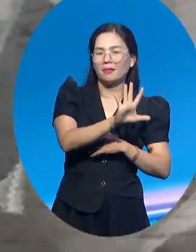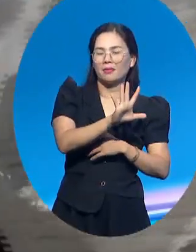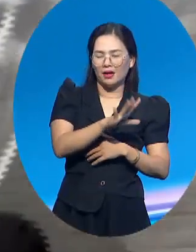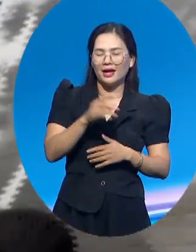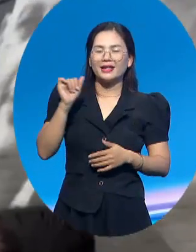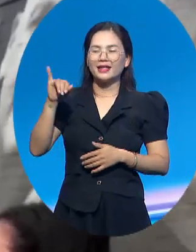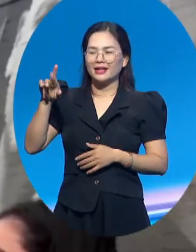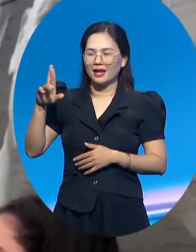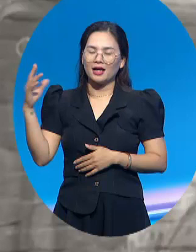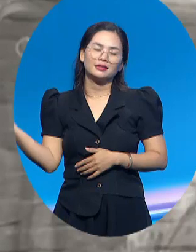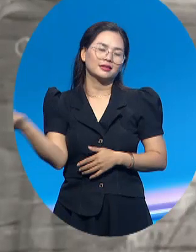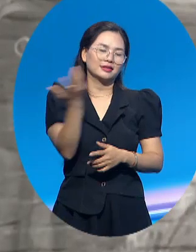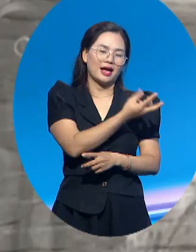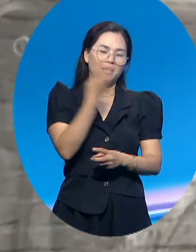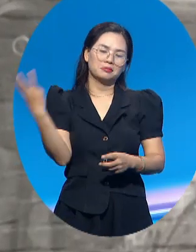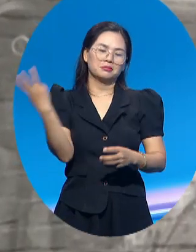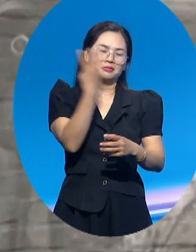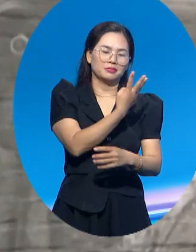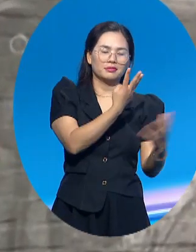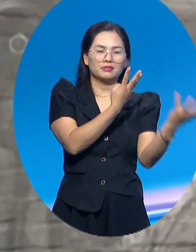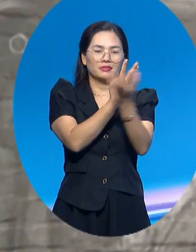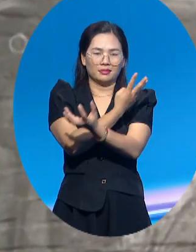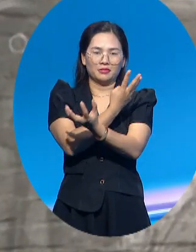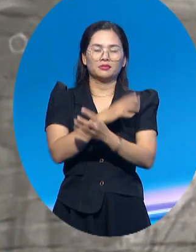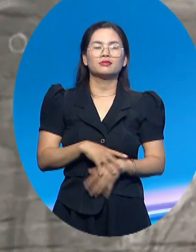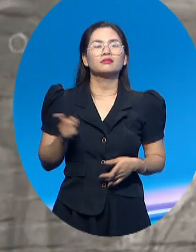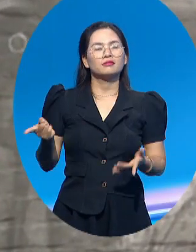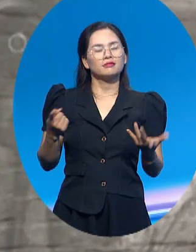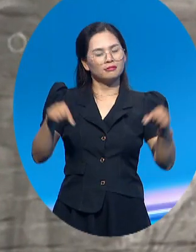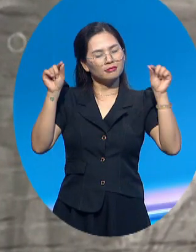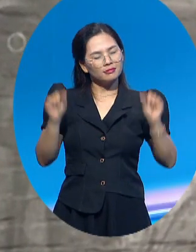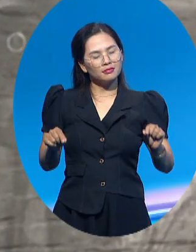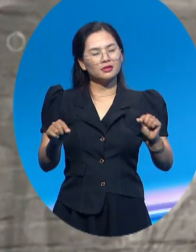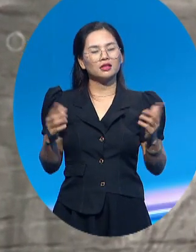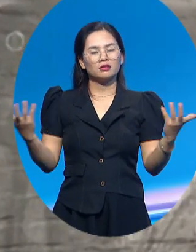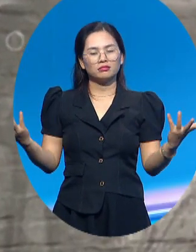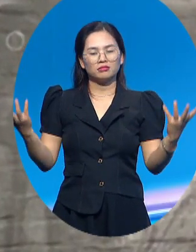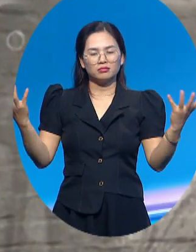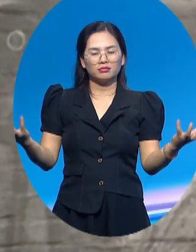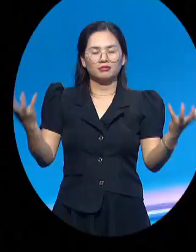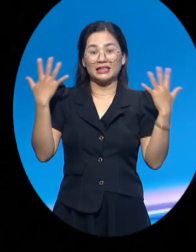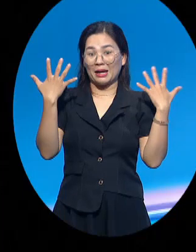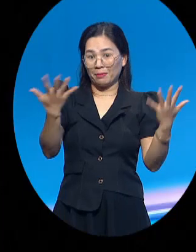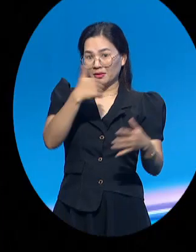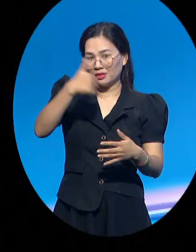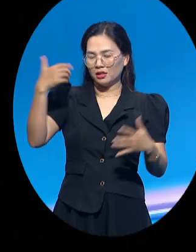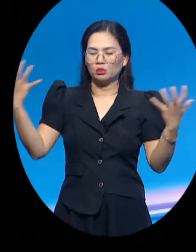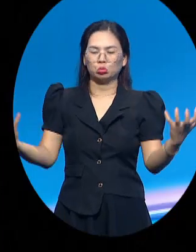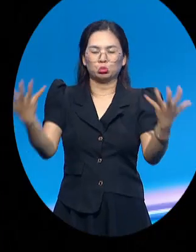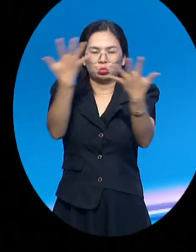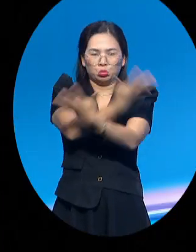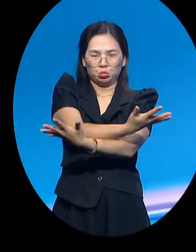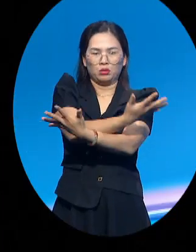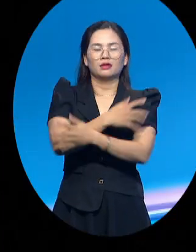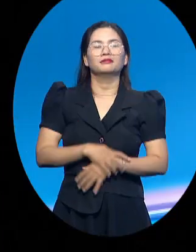do. Theo thỏa thuận được công bố hôm 10 tháng 8, hai bên sẽ trao trả cho nhau mỗi bên 5 công dân. Bên cạnh đó,